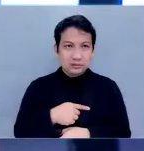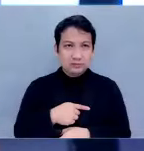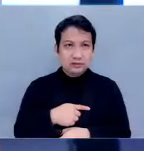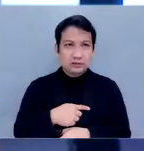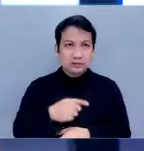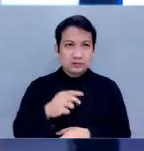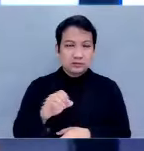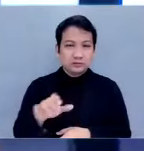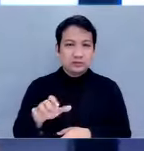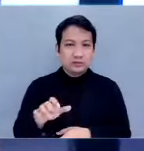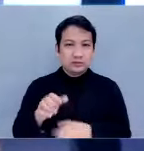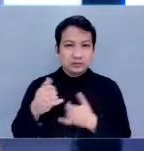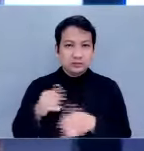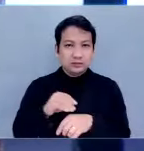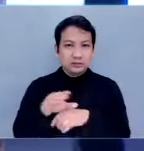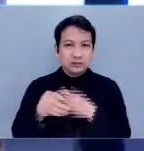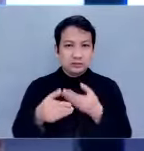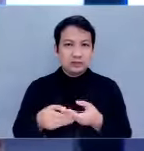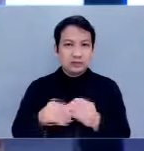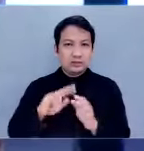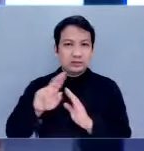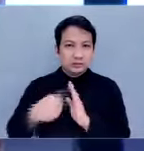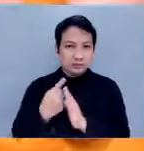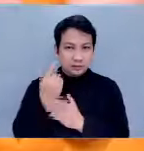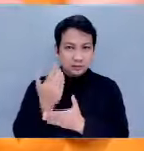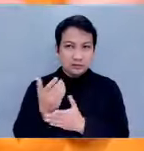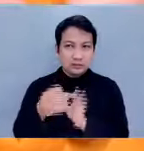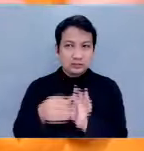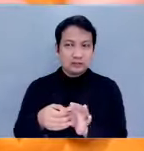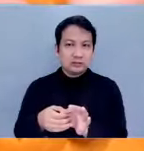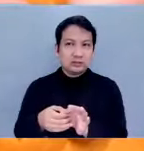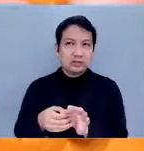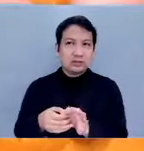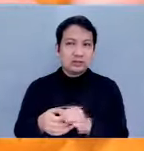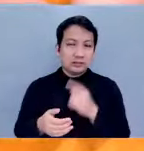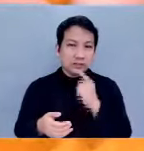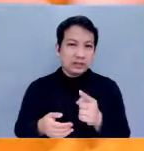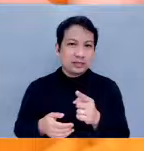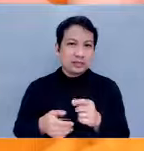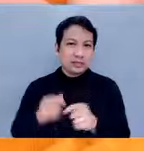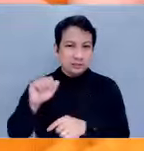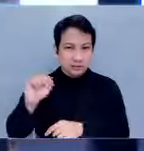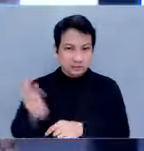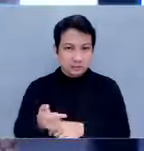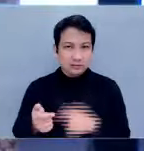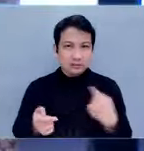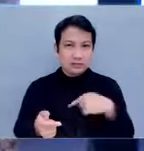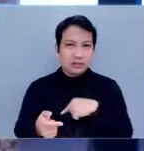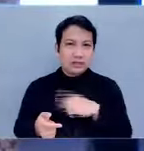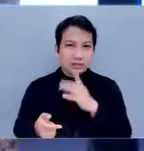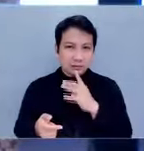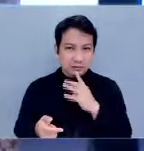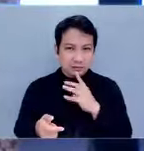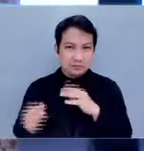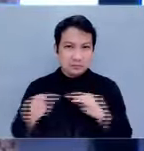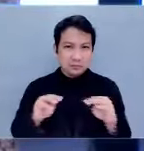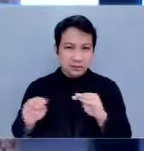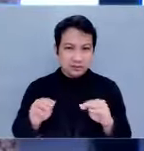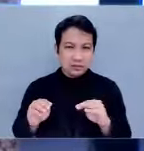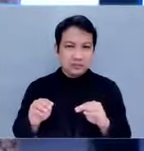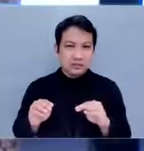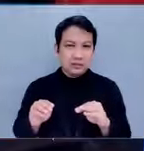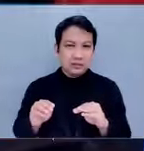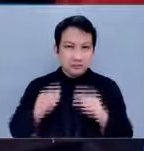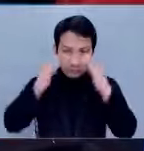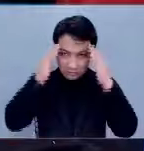Meta consultant, Sports. Every hour nandyan yan. Talagang to make sure na authentic lahat, pati yung salita, yung galaw. Yung so, talagang tinutukan